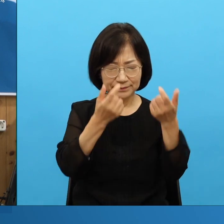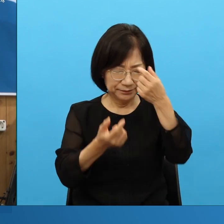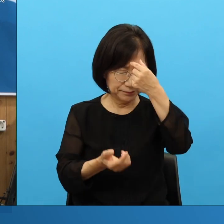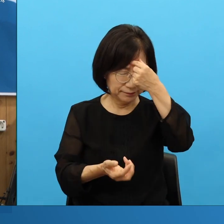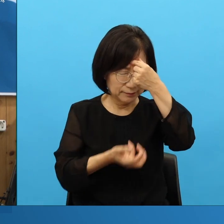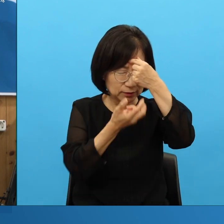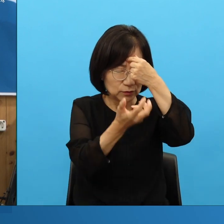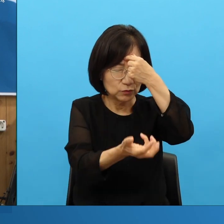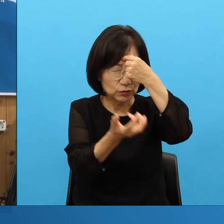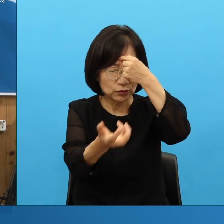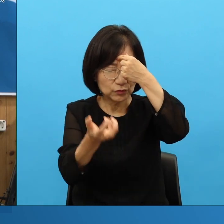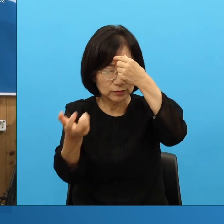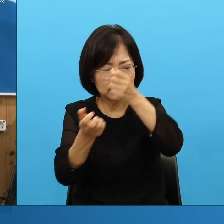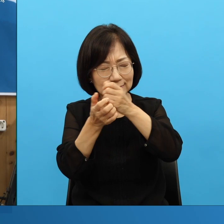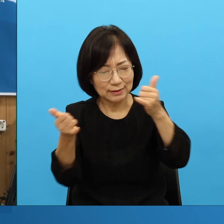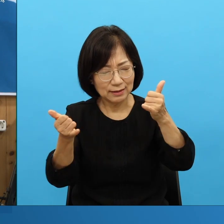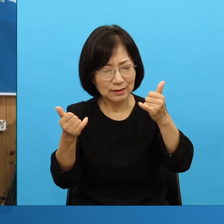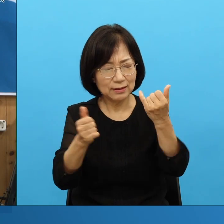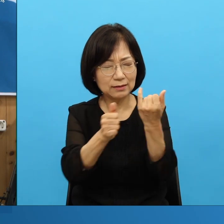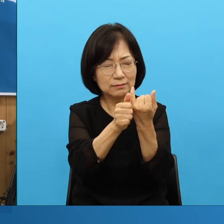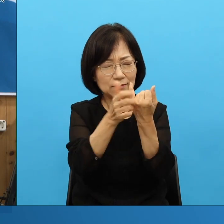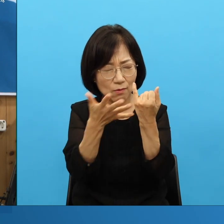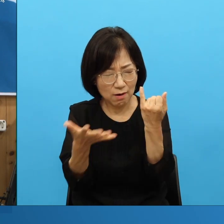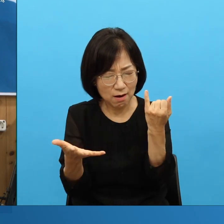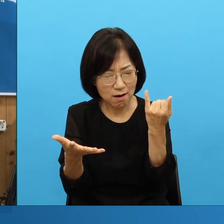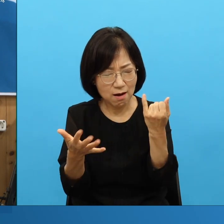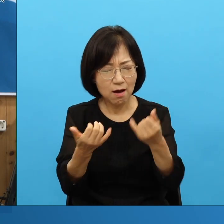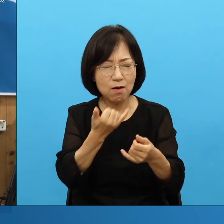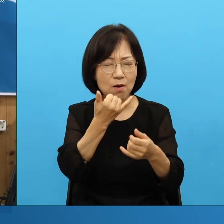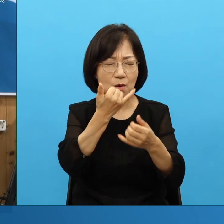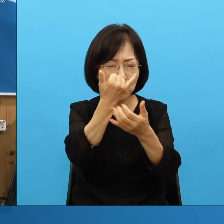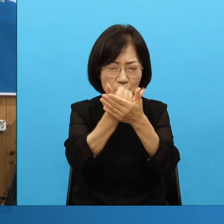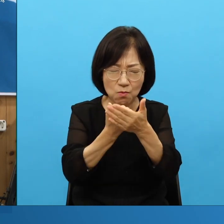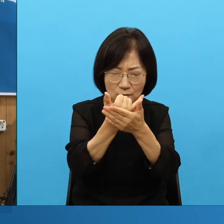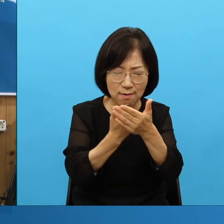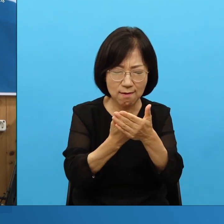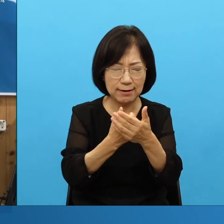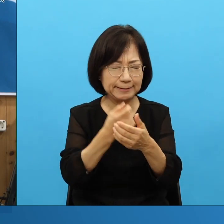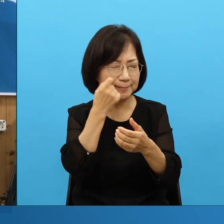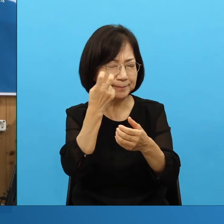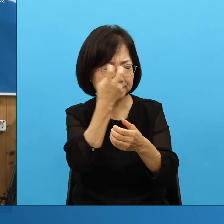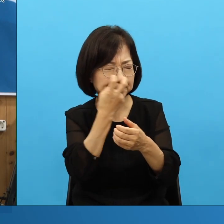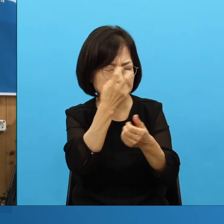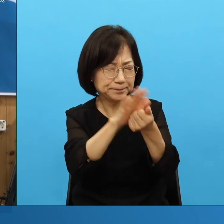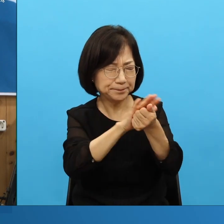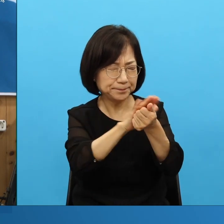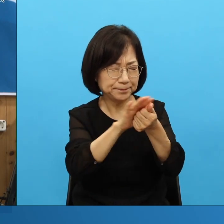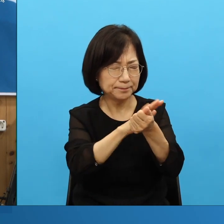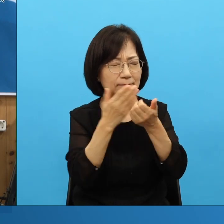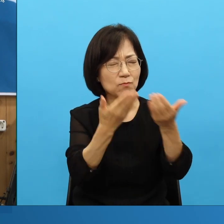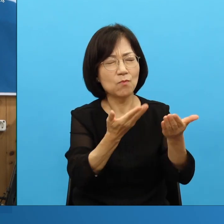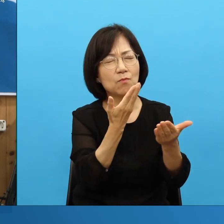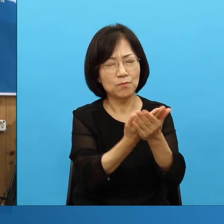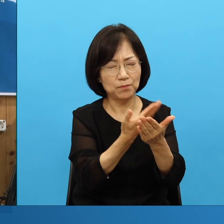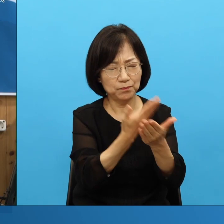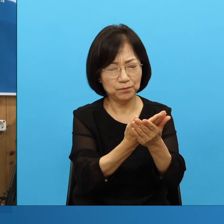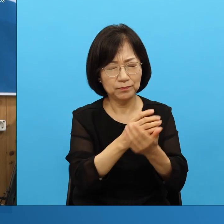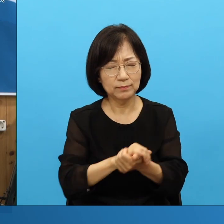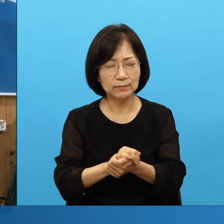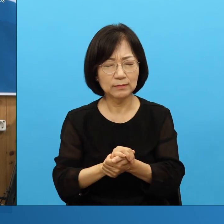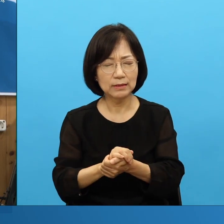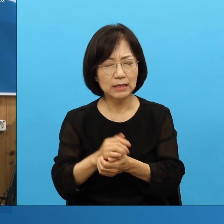과부와 고아들을 선하게 돌아보게 하시고 전도자와 사명자들을 기억하사 영육이 연약하여 넘어지지 않게